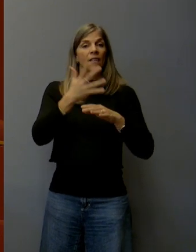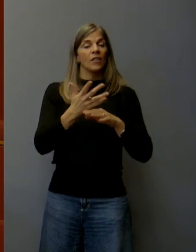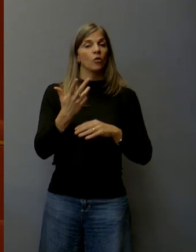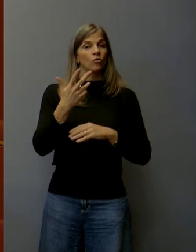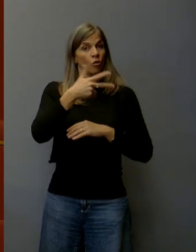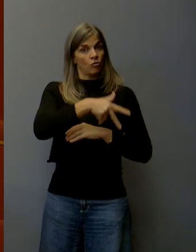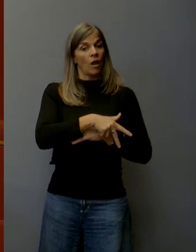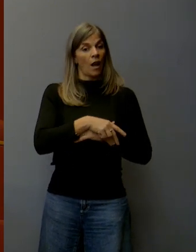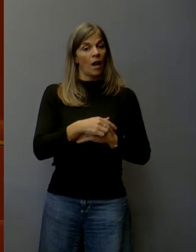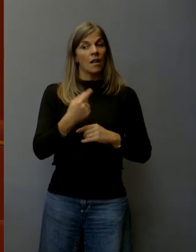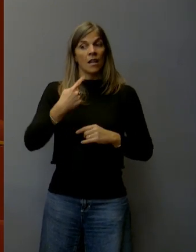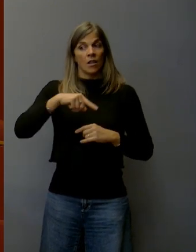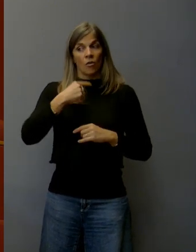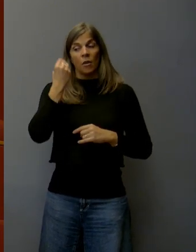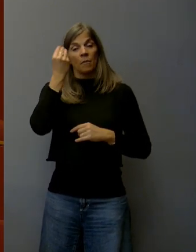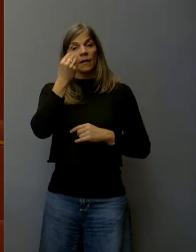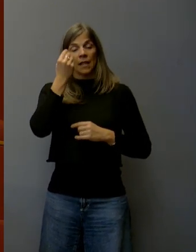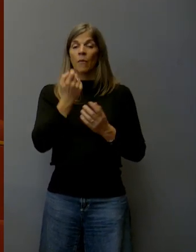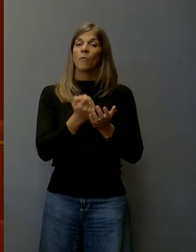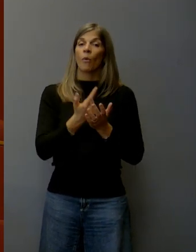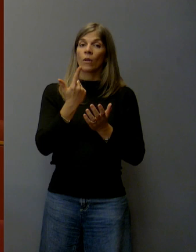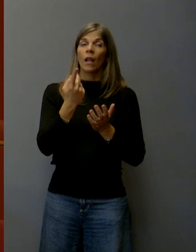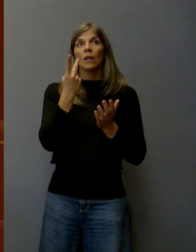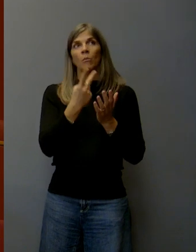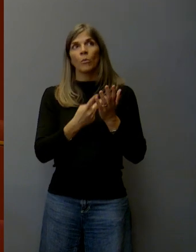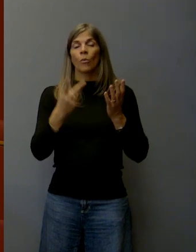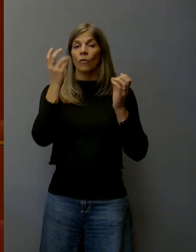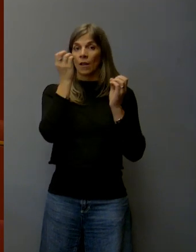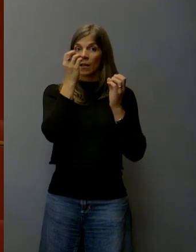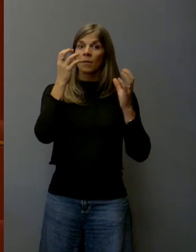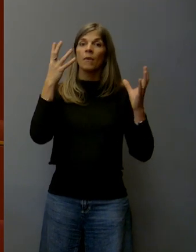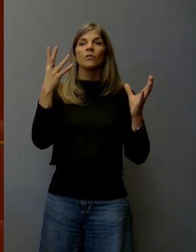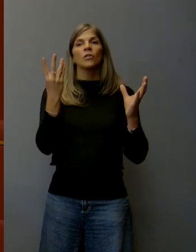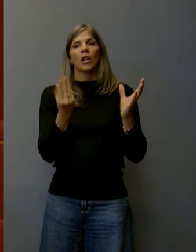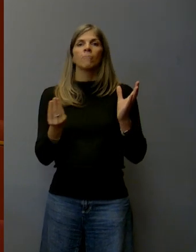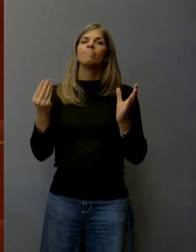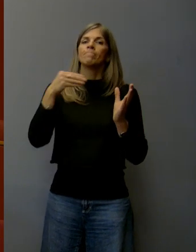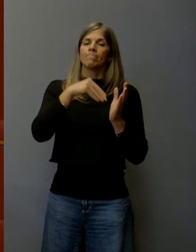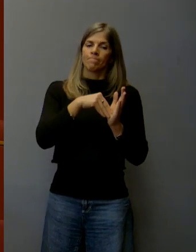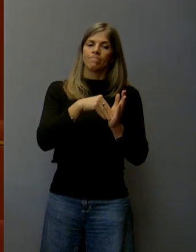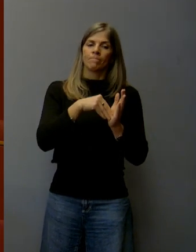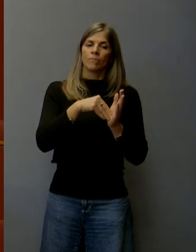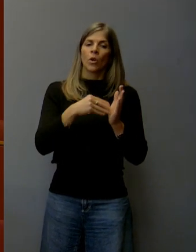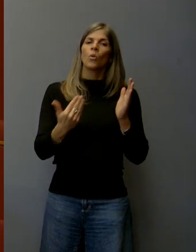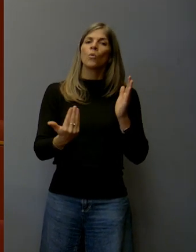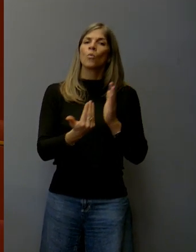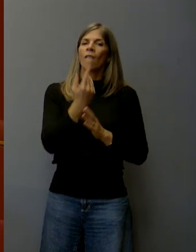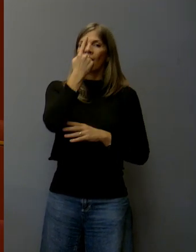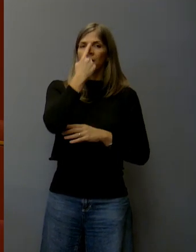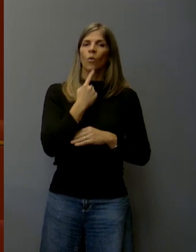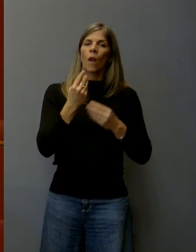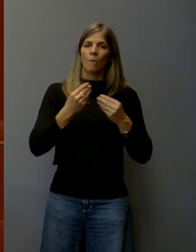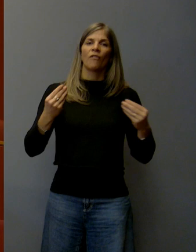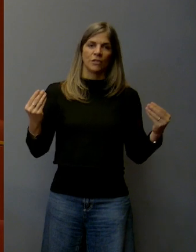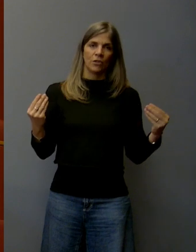secondo me secondo noi sarebbe interessante provare a immaginare inserire delle vere e proprie categorie professionali che